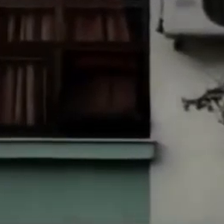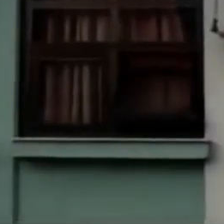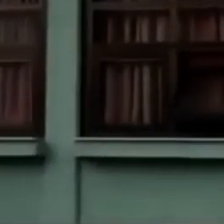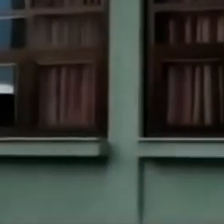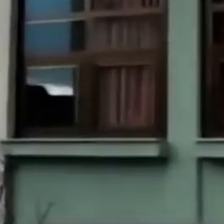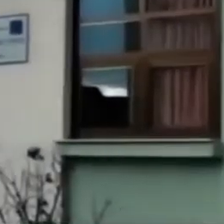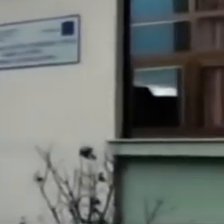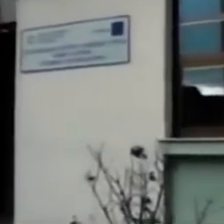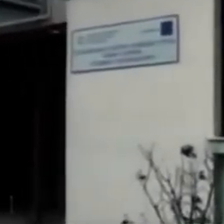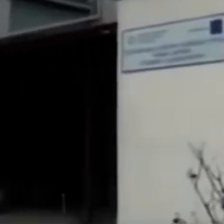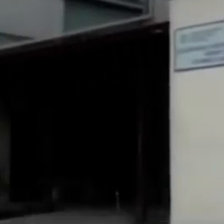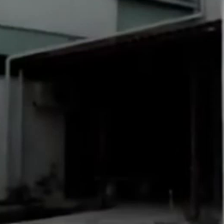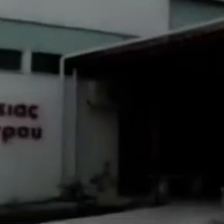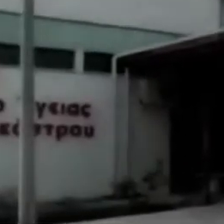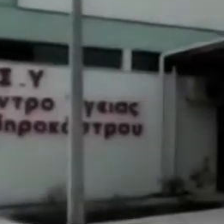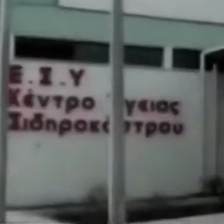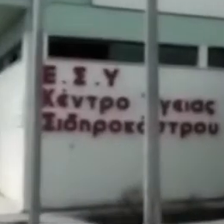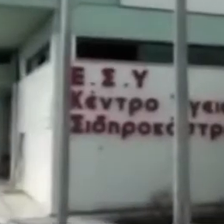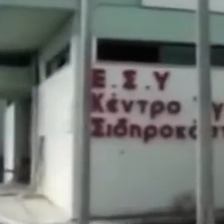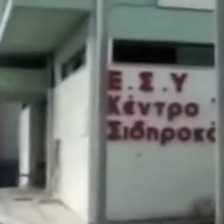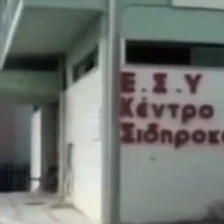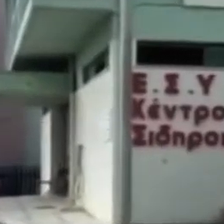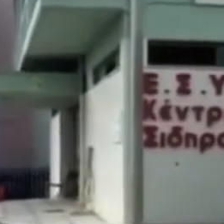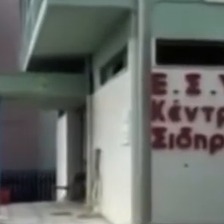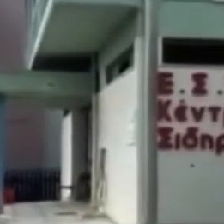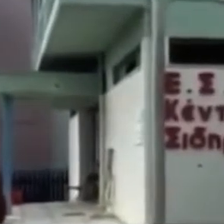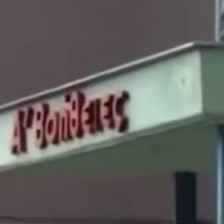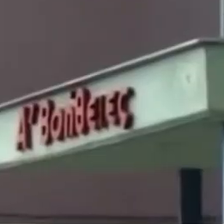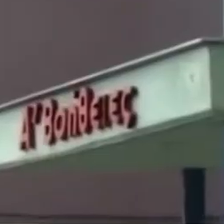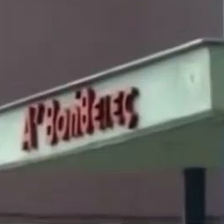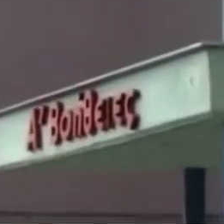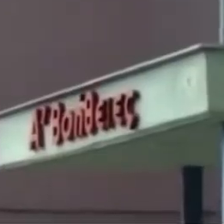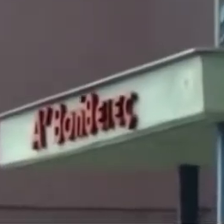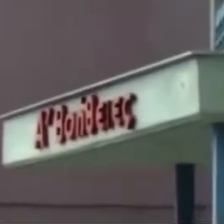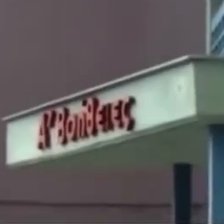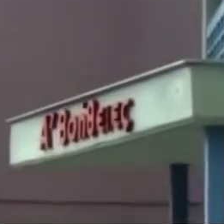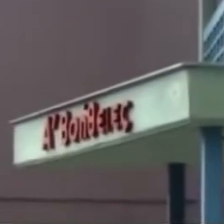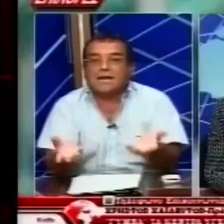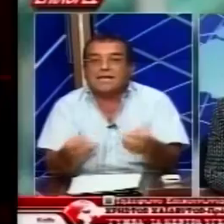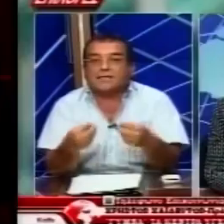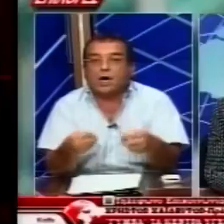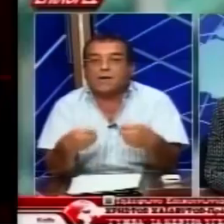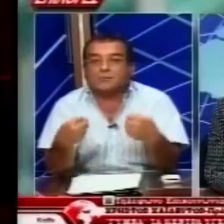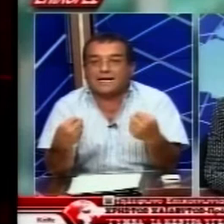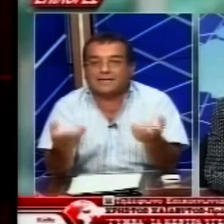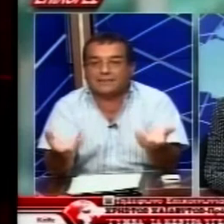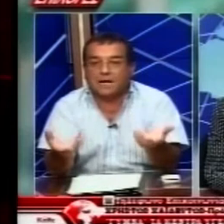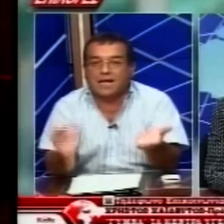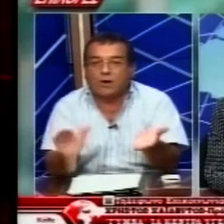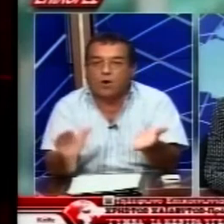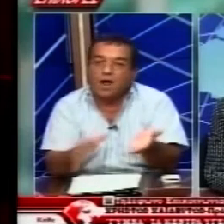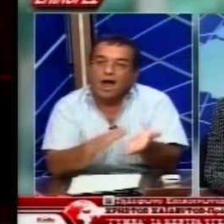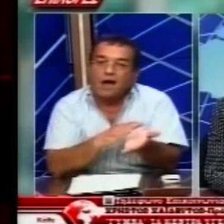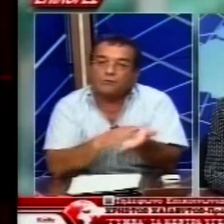υλικών δεν είναι τωρινή. Η κατάσταση αυτή υπάρχει εδώ και χρόνια. Και μέχρι σήμερα δεν έχει δοθεί μια λύση. Σε όλα μου τα εξεταστήρια